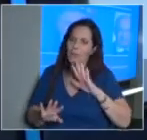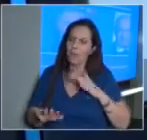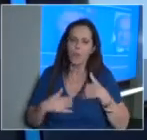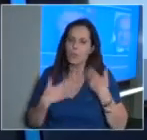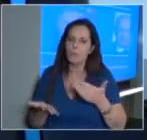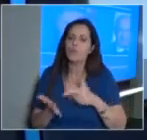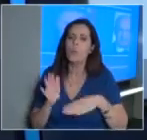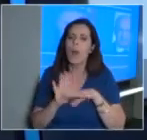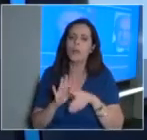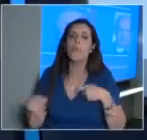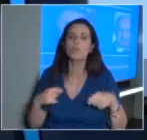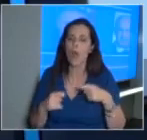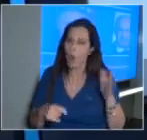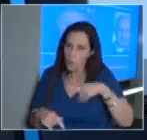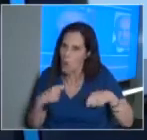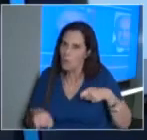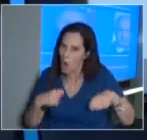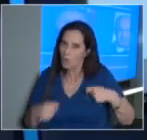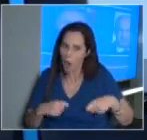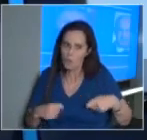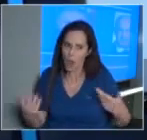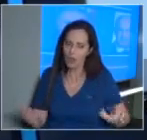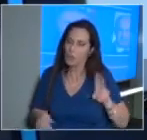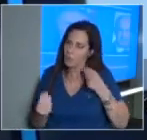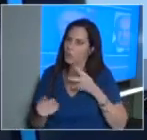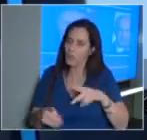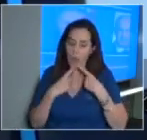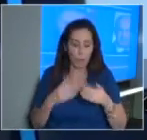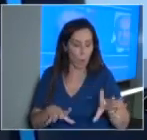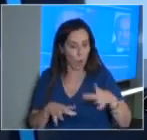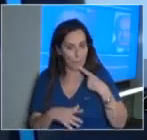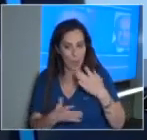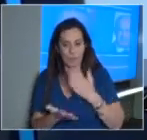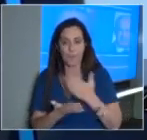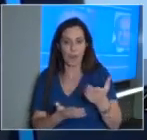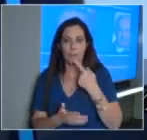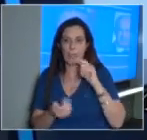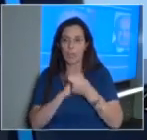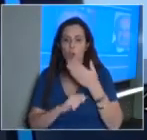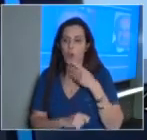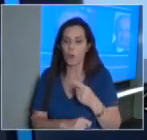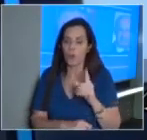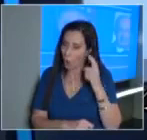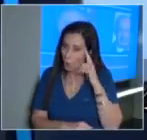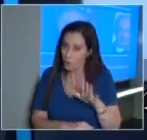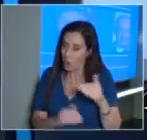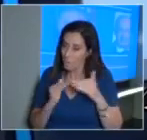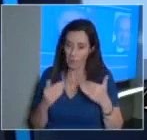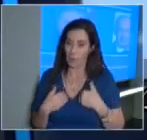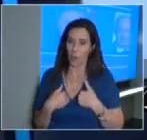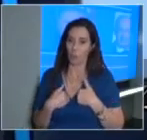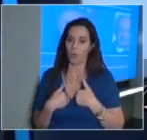ניתן משום שהחוק הזה הוא פשרה על גבי פשרה. יש דברים אחרים שאפשר לדבר. כמו שאתה הזכרת את הנושא של גיור. מדברים, אתה חושב שמתאים